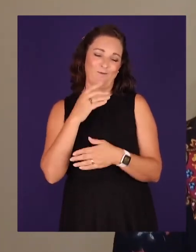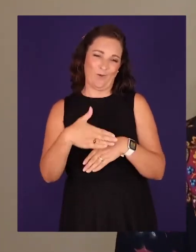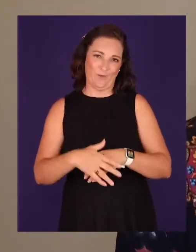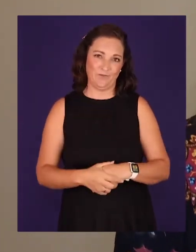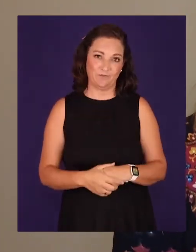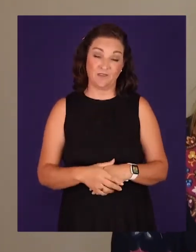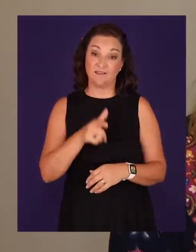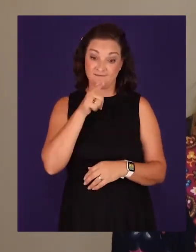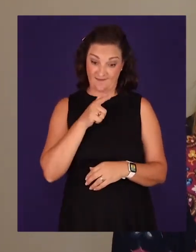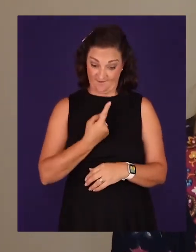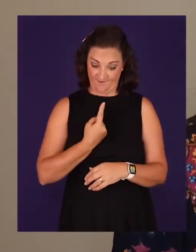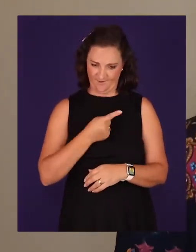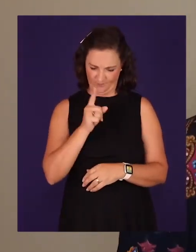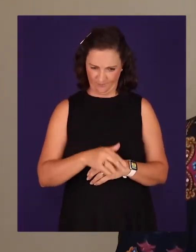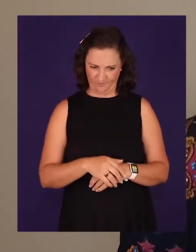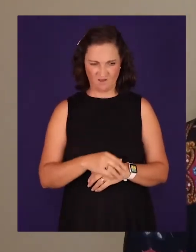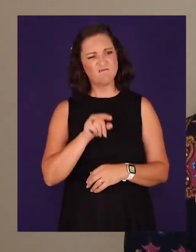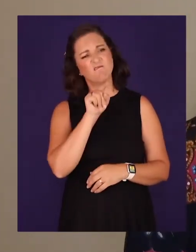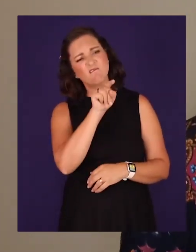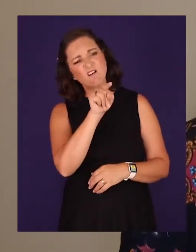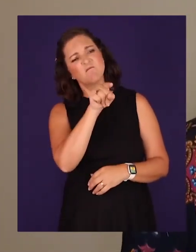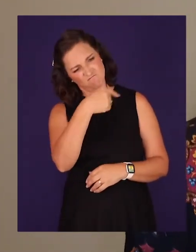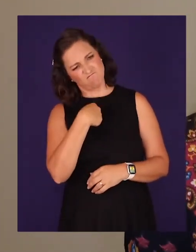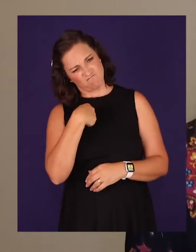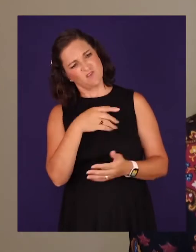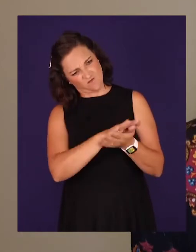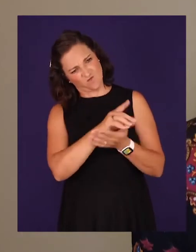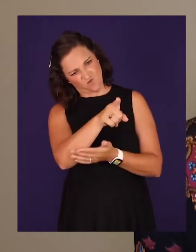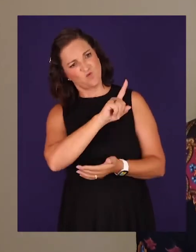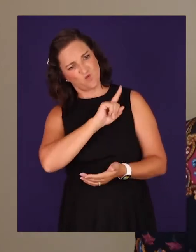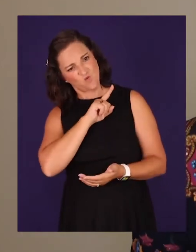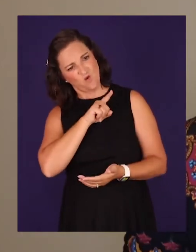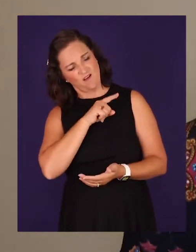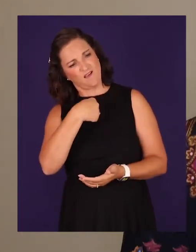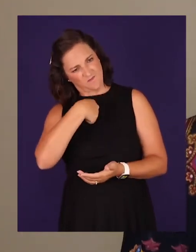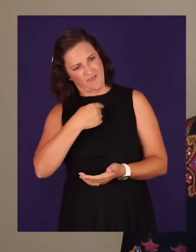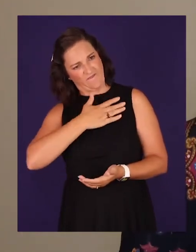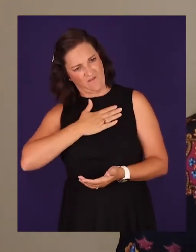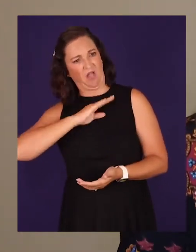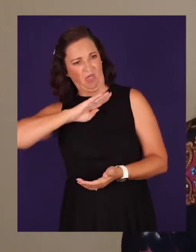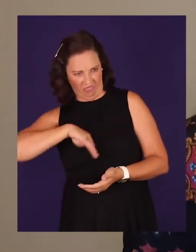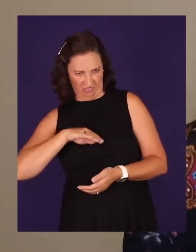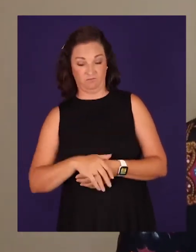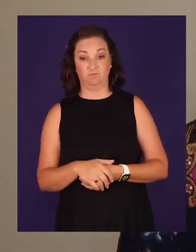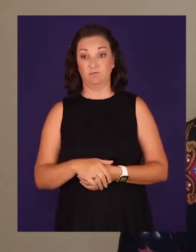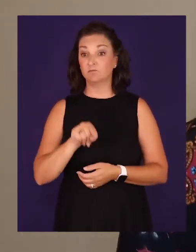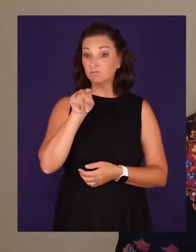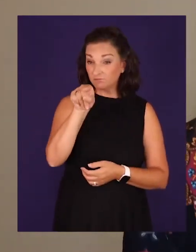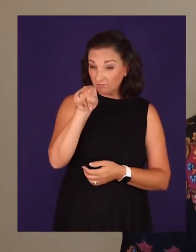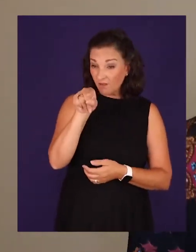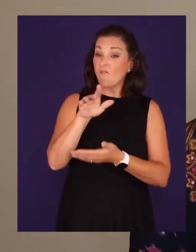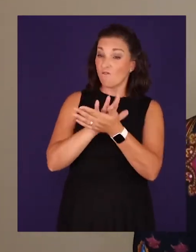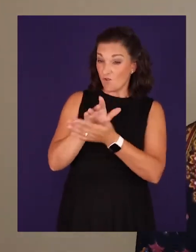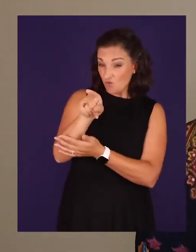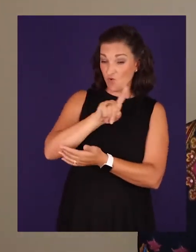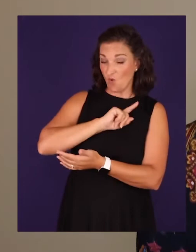vir jouself, so en so, ek vergewe jou dat ek minderwaardig is. Ek vergewe jou dat